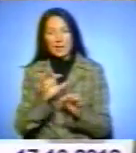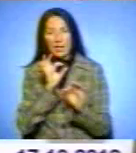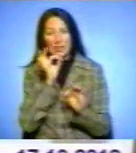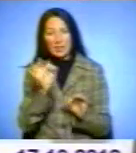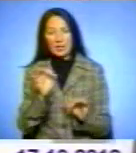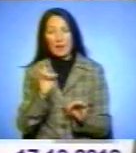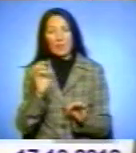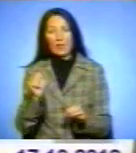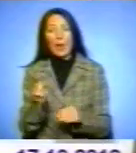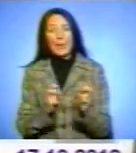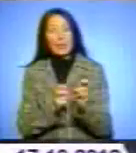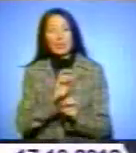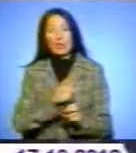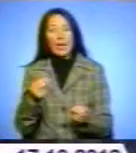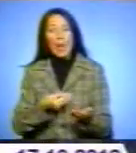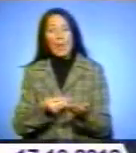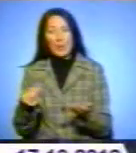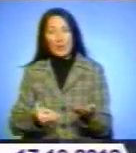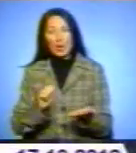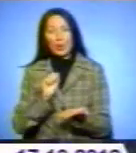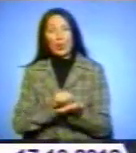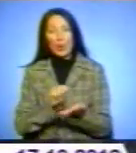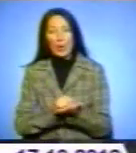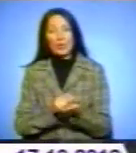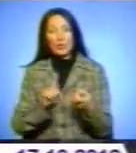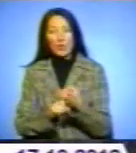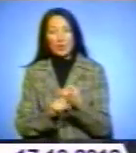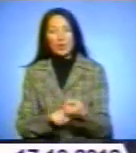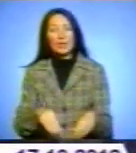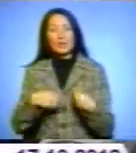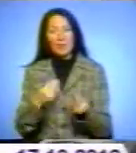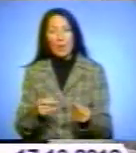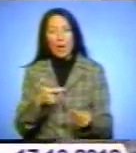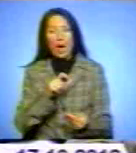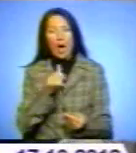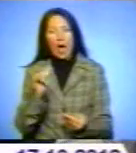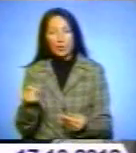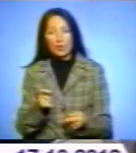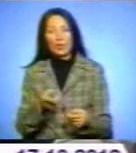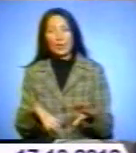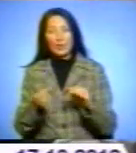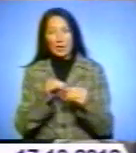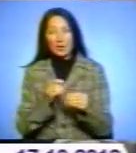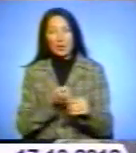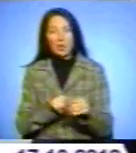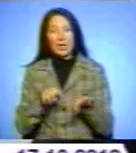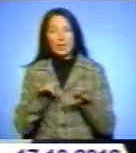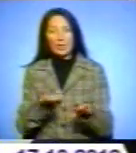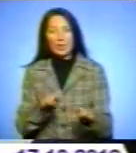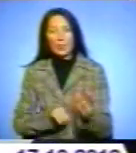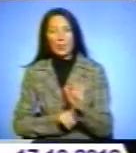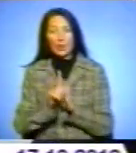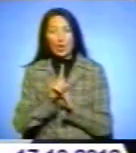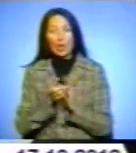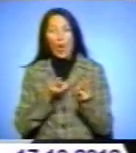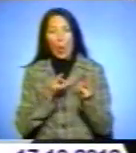не підписало документів, пов'язаних з постачанням газу. Внаслідок таких дій початок опалювального сезону зірвано. Ми були готові